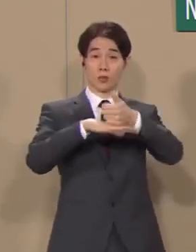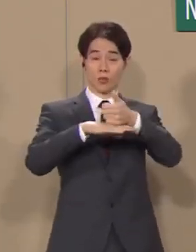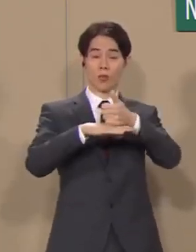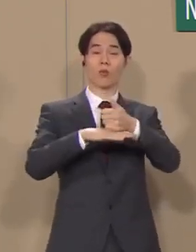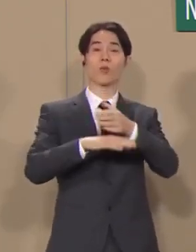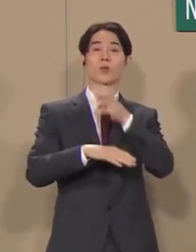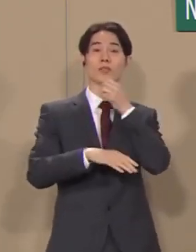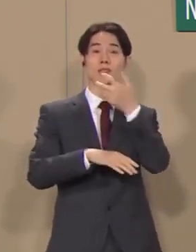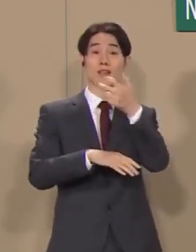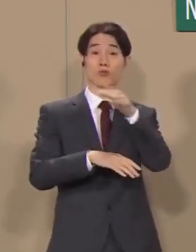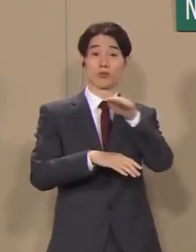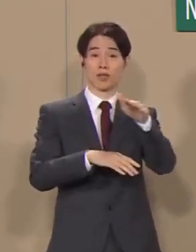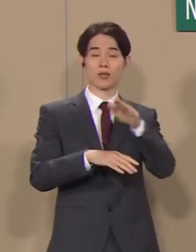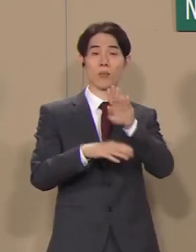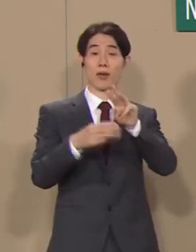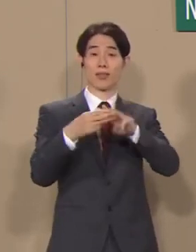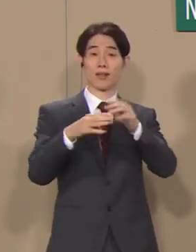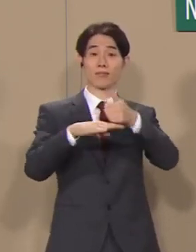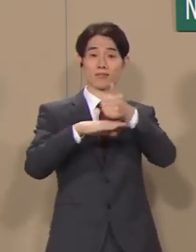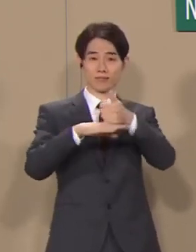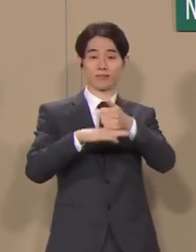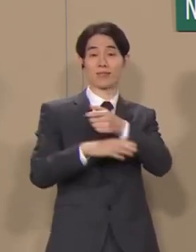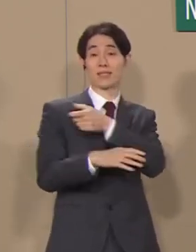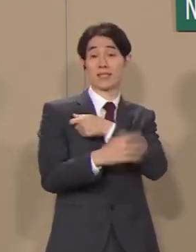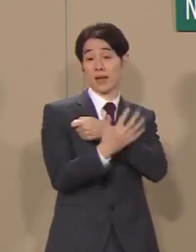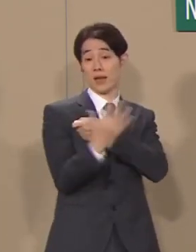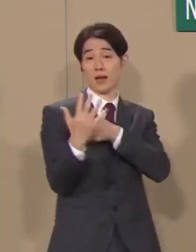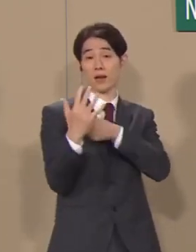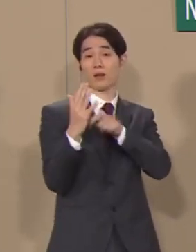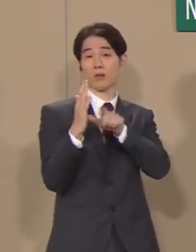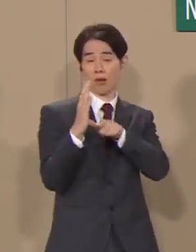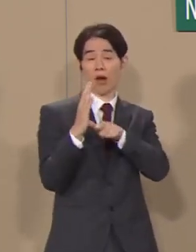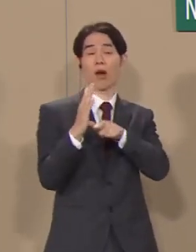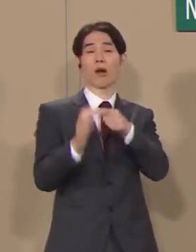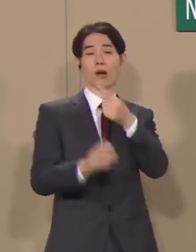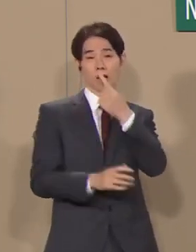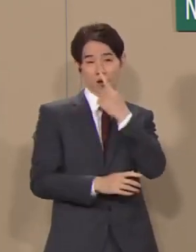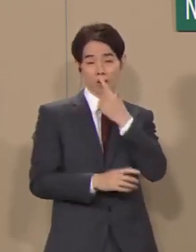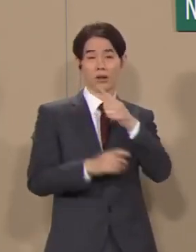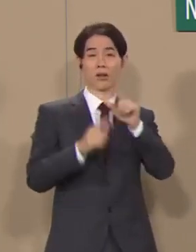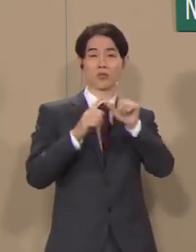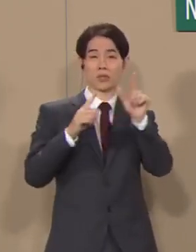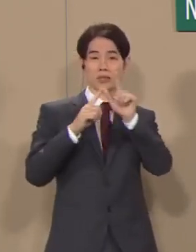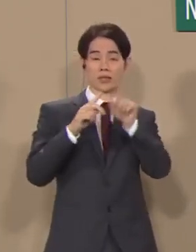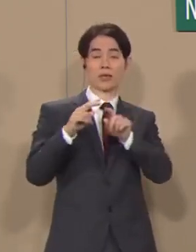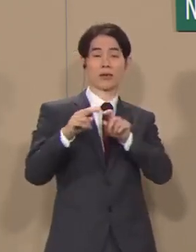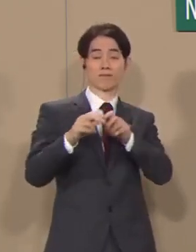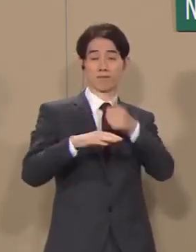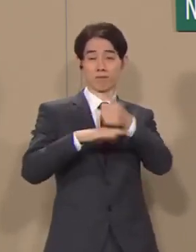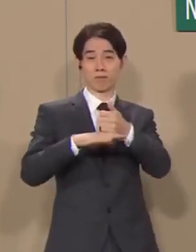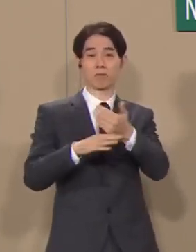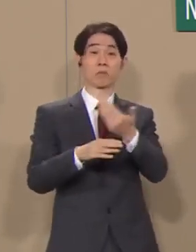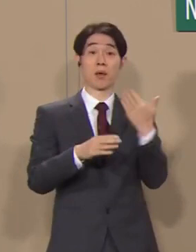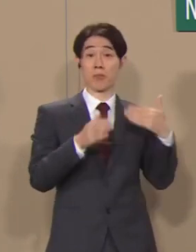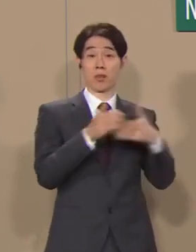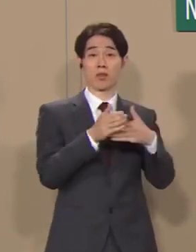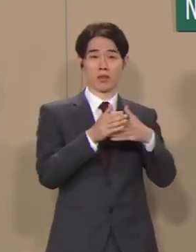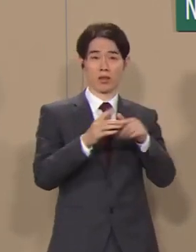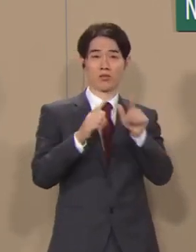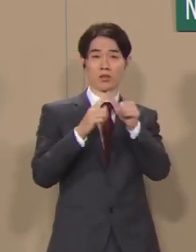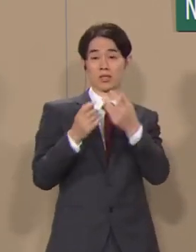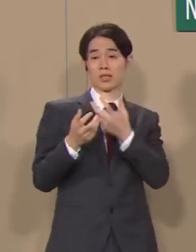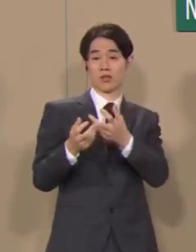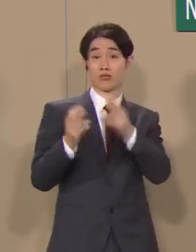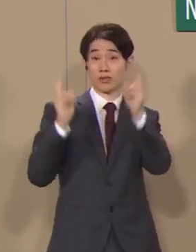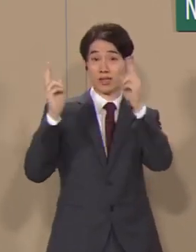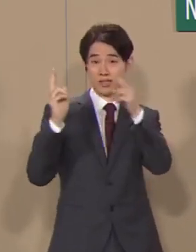70代の前田会長は定例の記者会見で私はnhk会長に就任するまで nhk が委託している